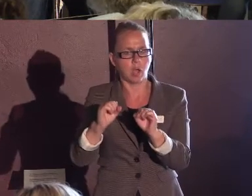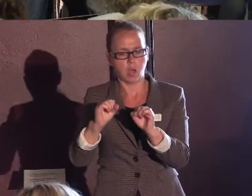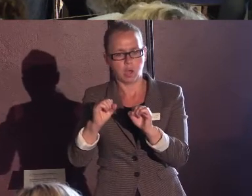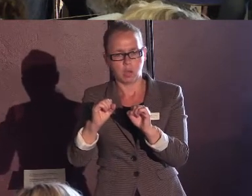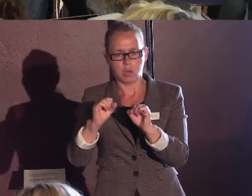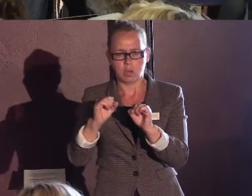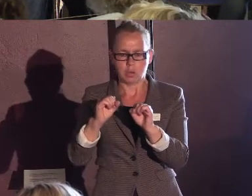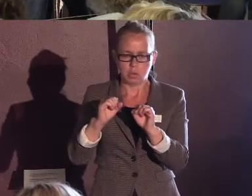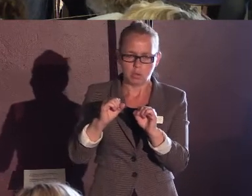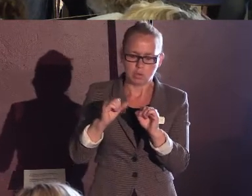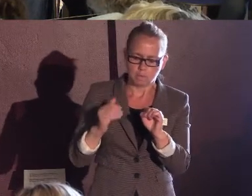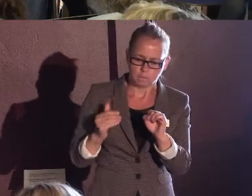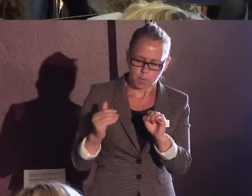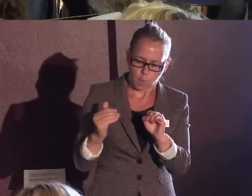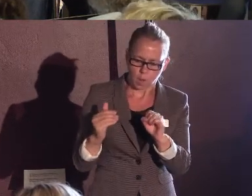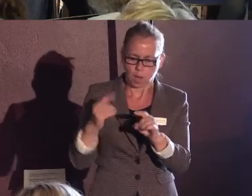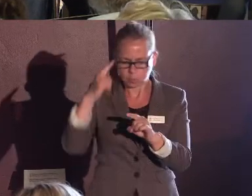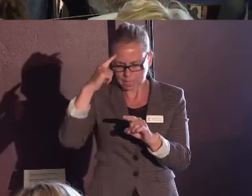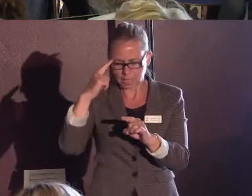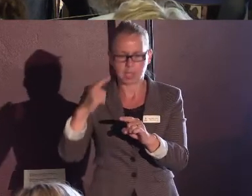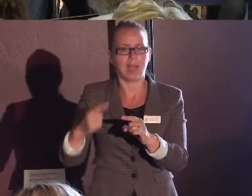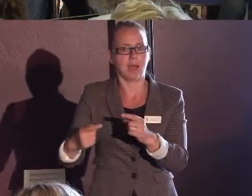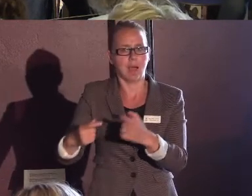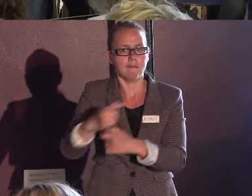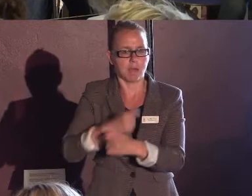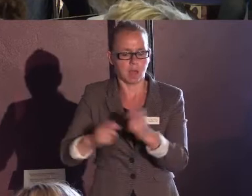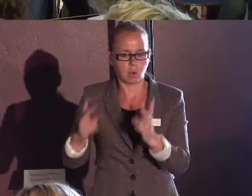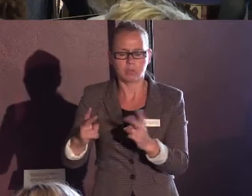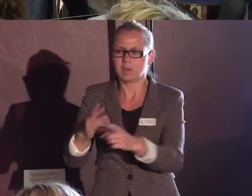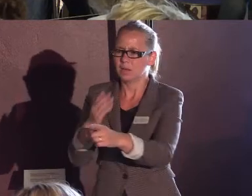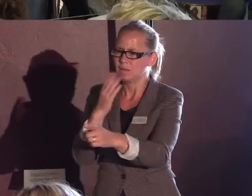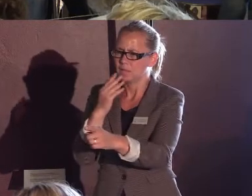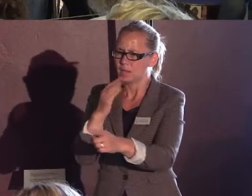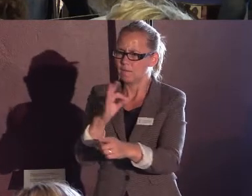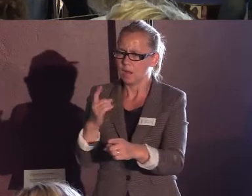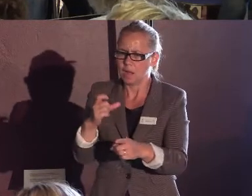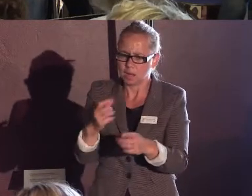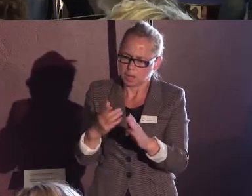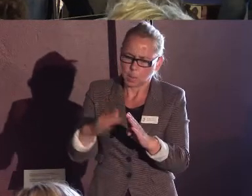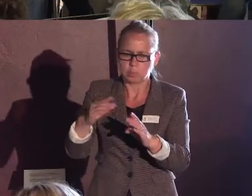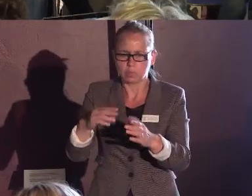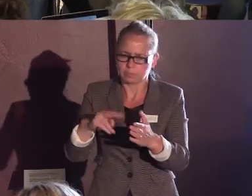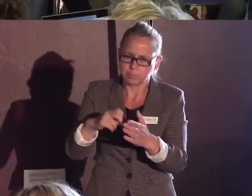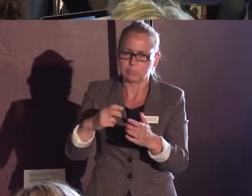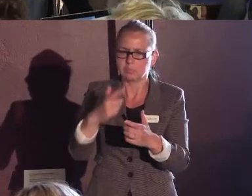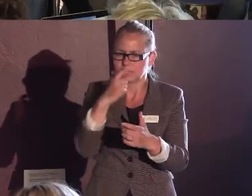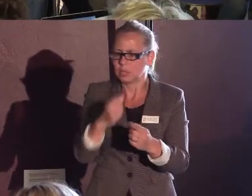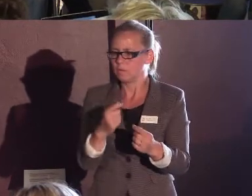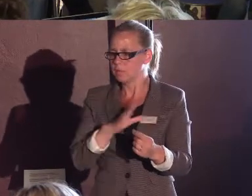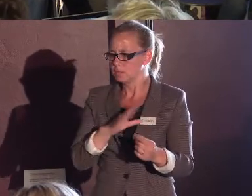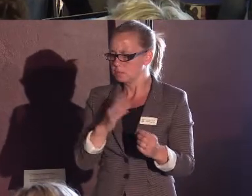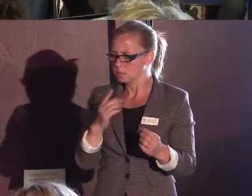måste på något sätt och man måste förhålla sig affärsmässigt. Det är också så. Vilka fallgropar finns det? Någon annan som vill kommentera det också? Så är ni